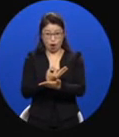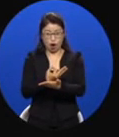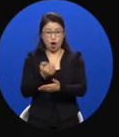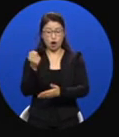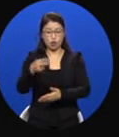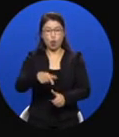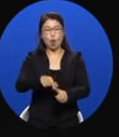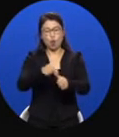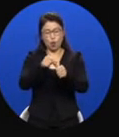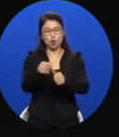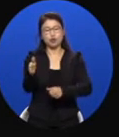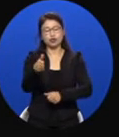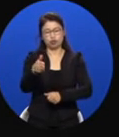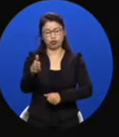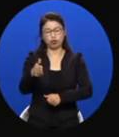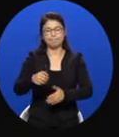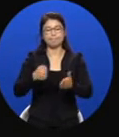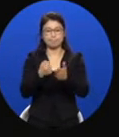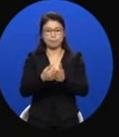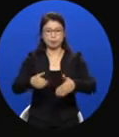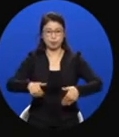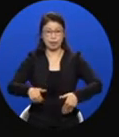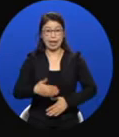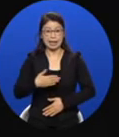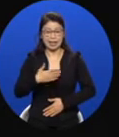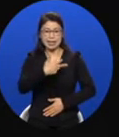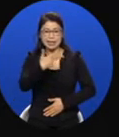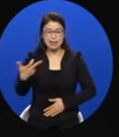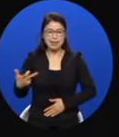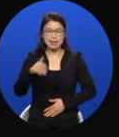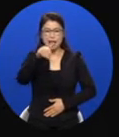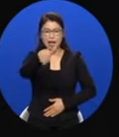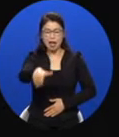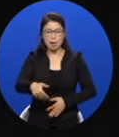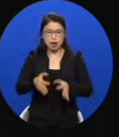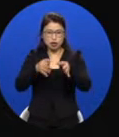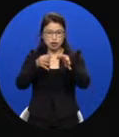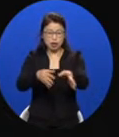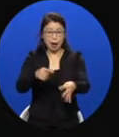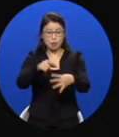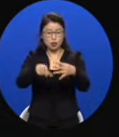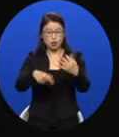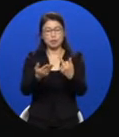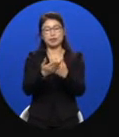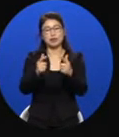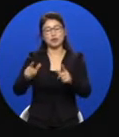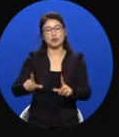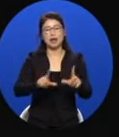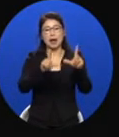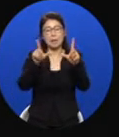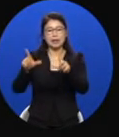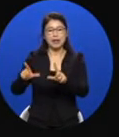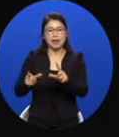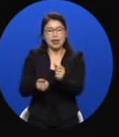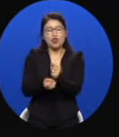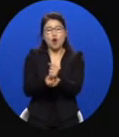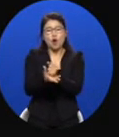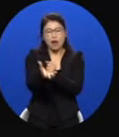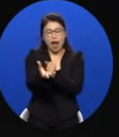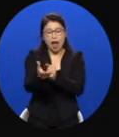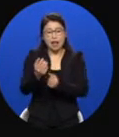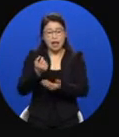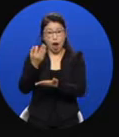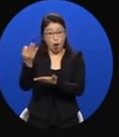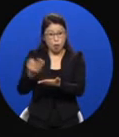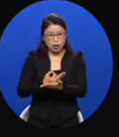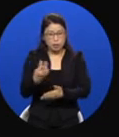고용 수준을 결정해야 됩니다. 저는 대규모 개발 투자가 우리 지역 주민의 삶에 구체적으로 도움이 되게끔 연봉